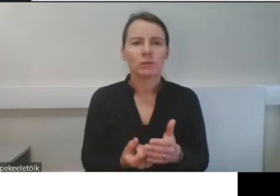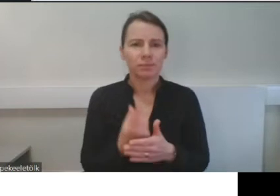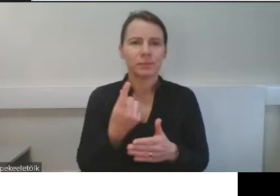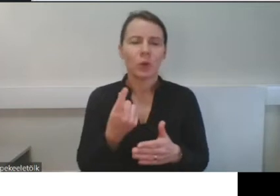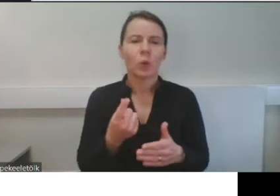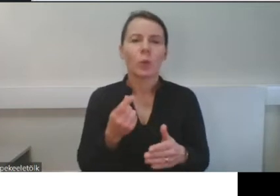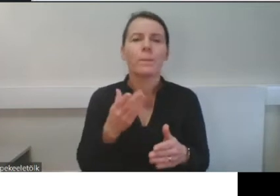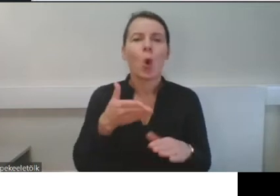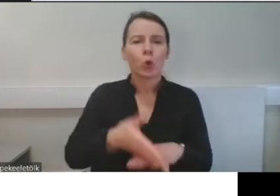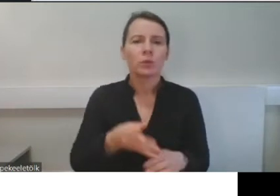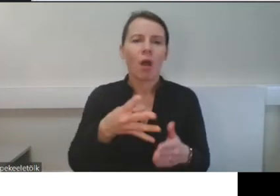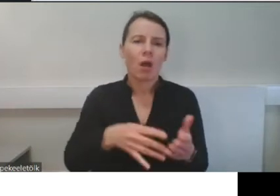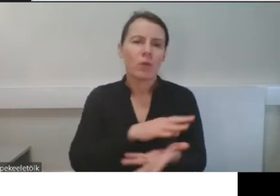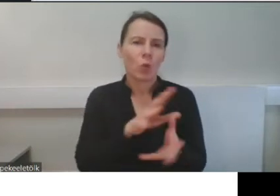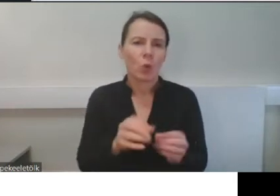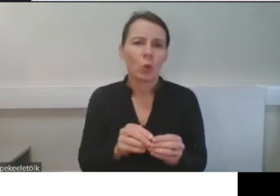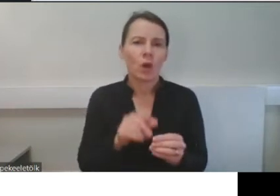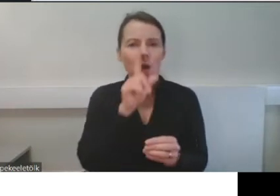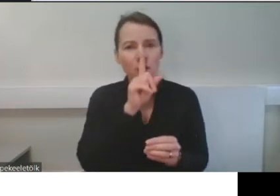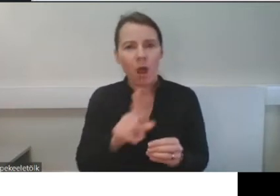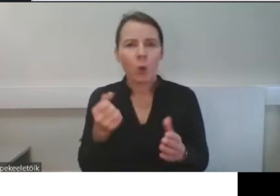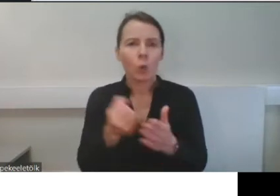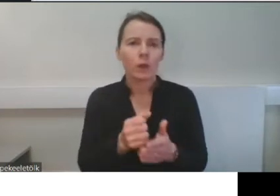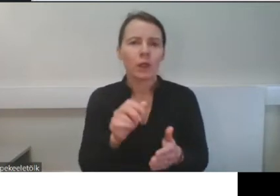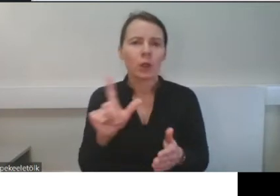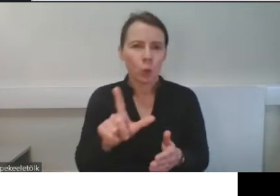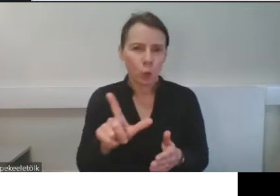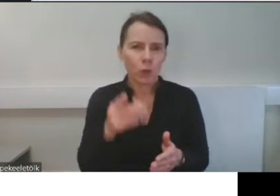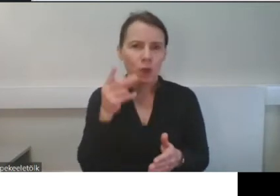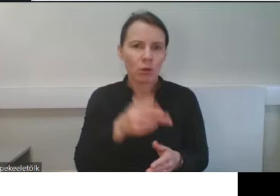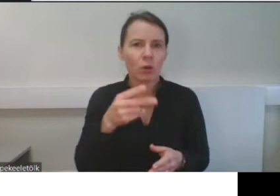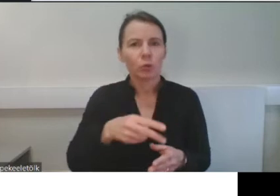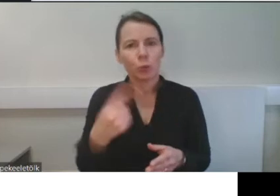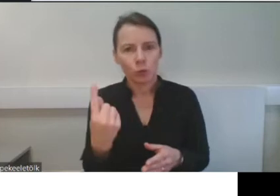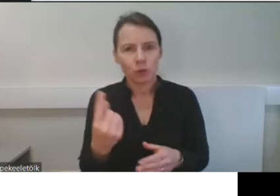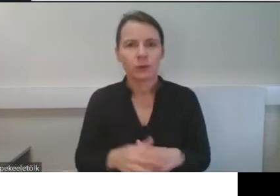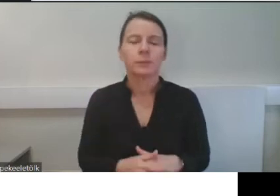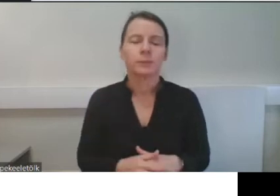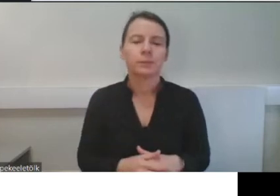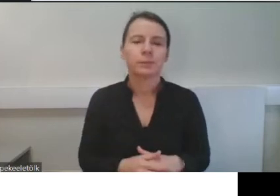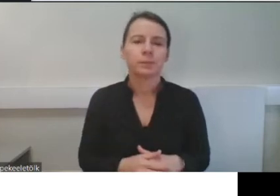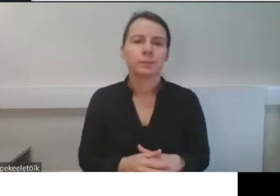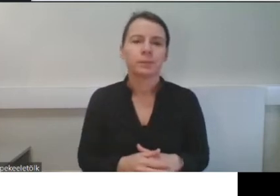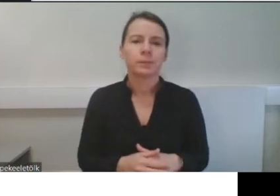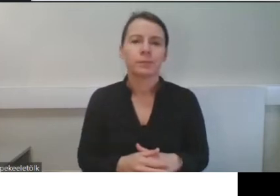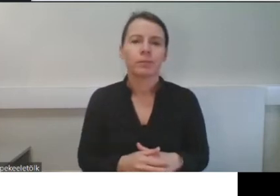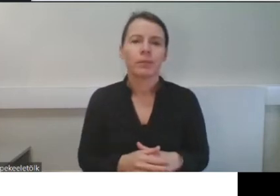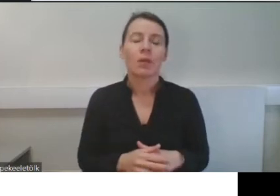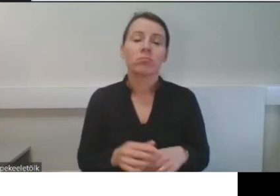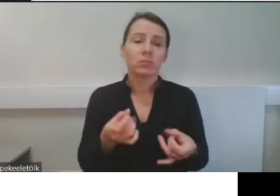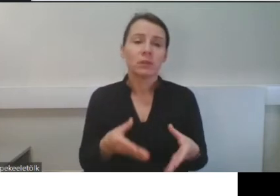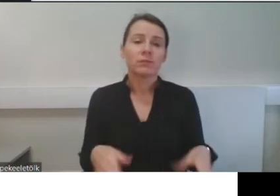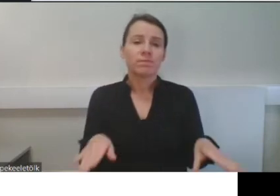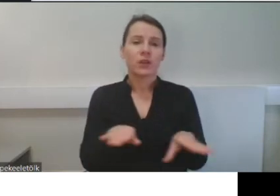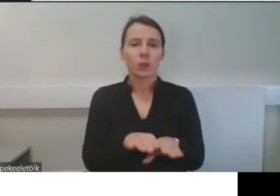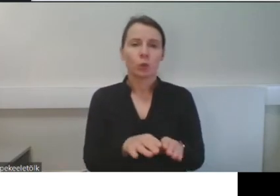registreerinud. Ja näiteks üks teema, mis siit pöördumistest välja tuleb, on ka puudest tuleneva abivajadusega seotud